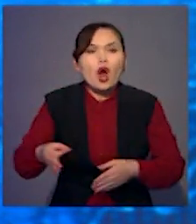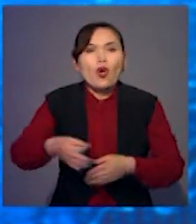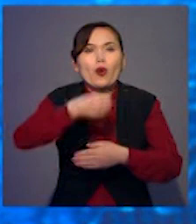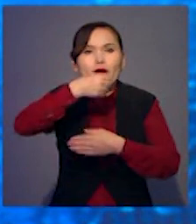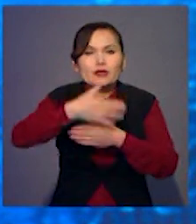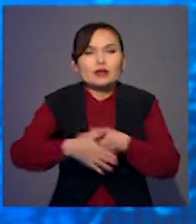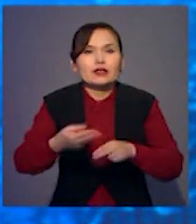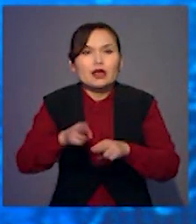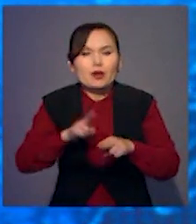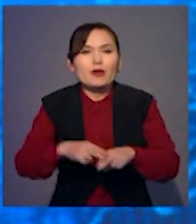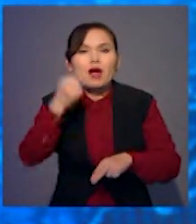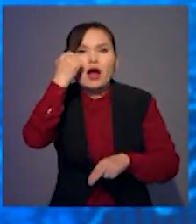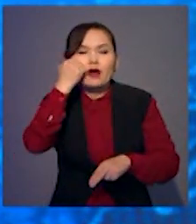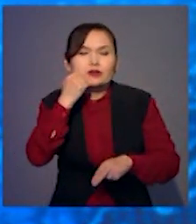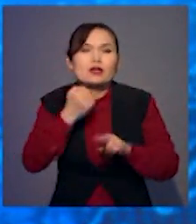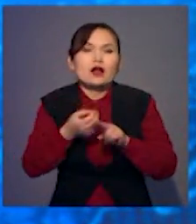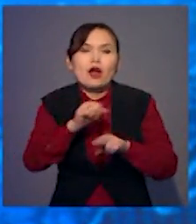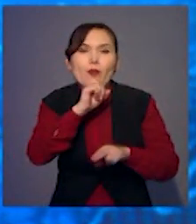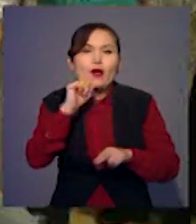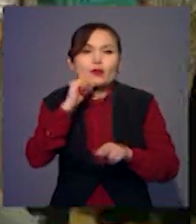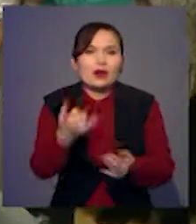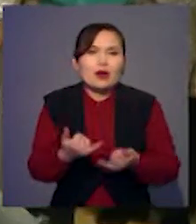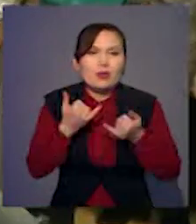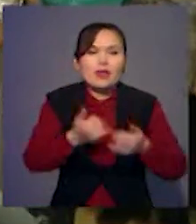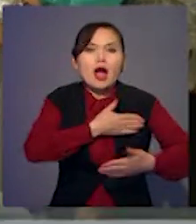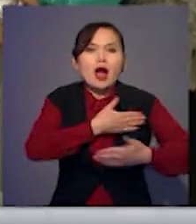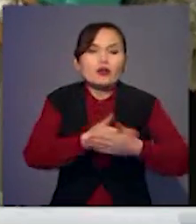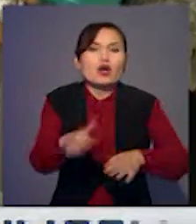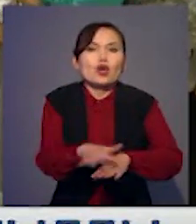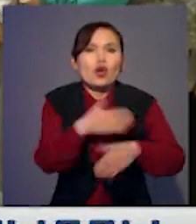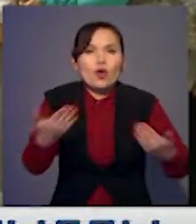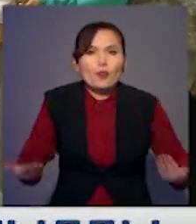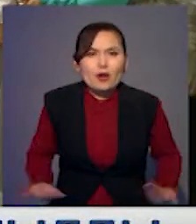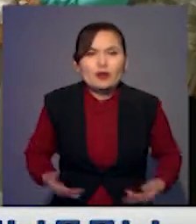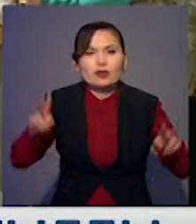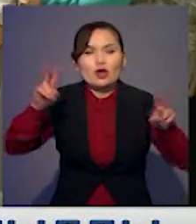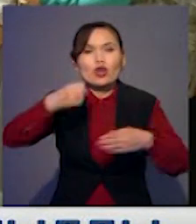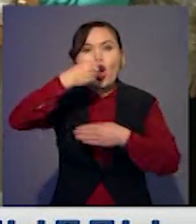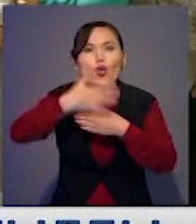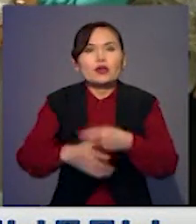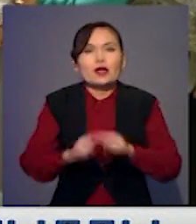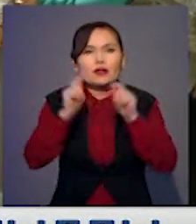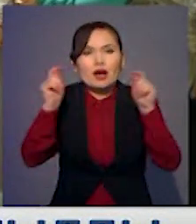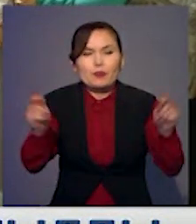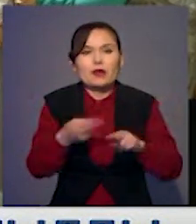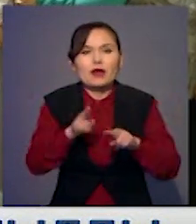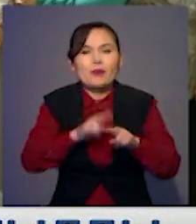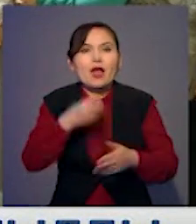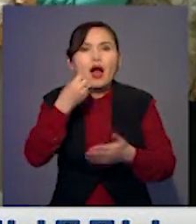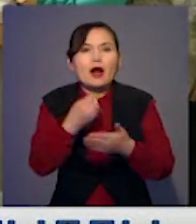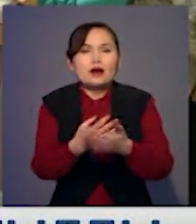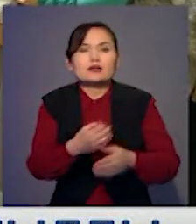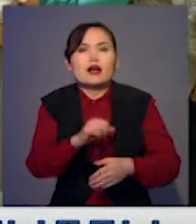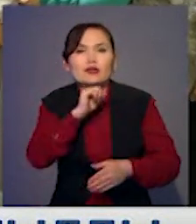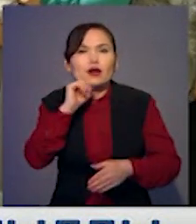Облыс орталығында жасы егде тартқан қала тұрғындарына арналған белсенді ұзақ өмір сүру орталығы ашылды. Қазыналы қарттарымыздың